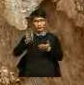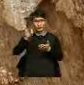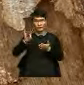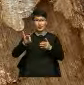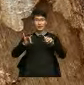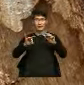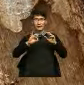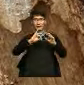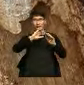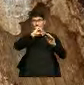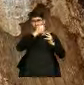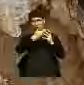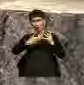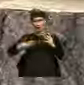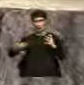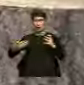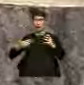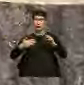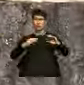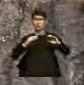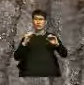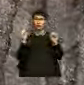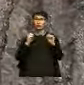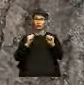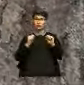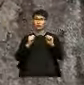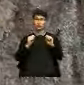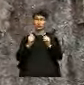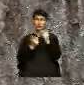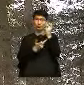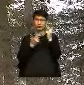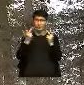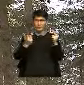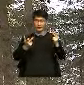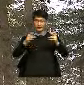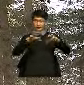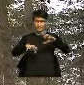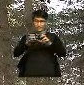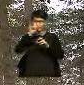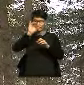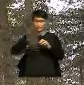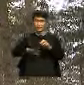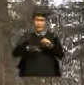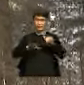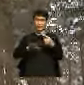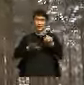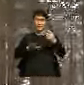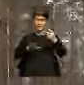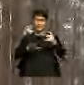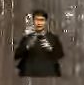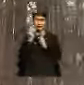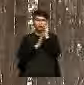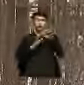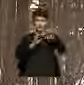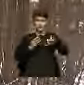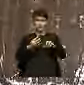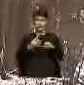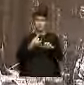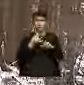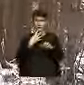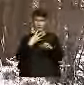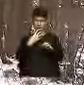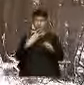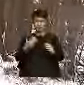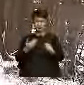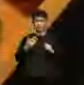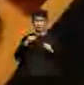국내에서는 강원도 화천과 서울 북한산 등지에 분포 기록이 있지만 현재는 광릉 숲에서만 유일하게 서식이